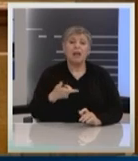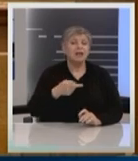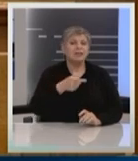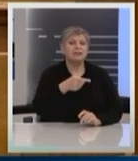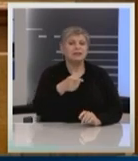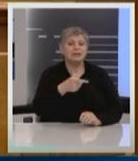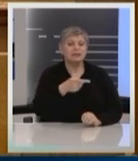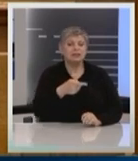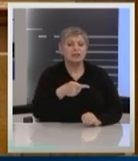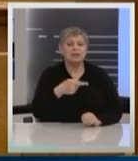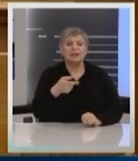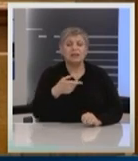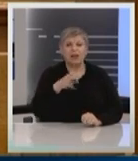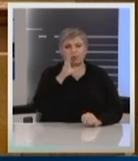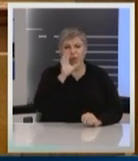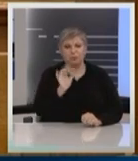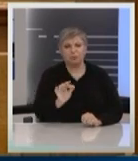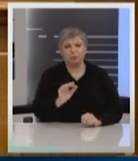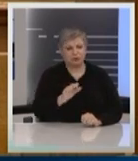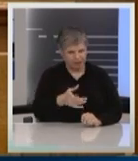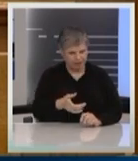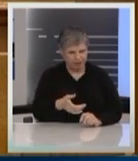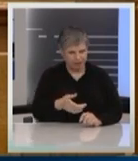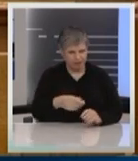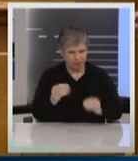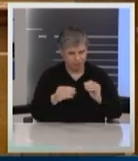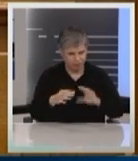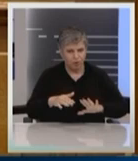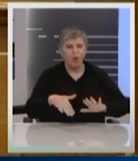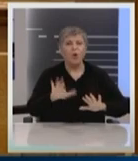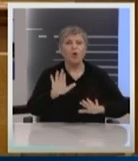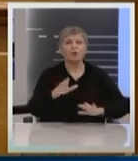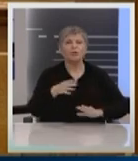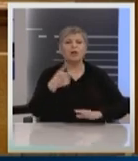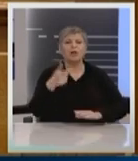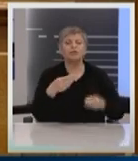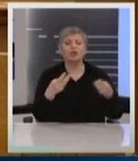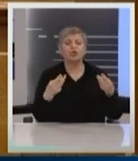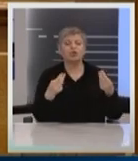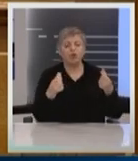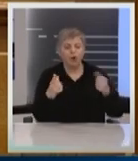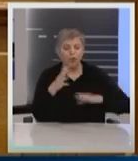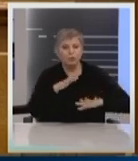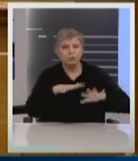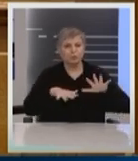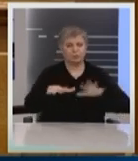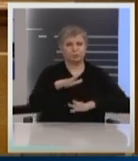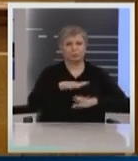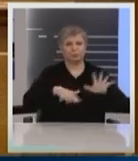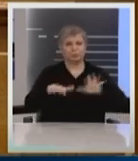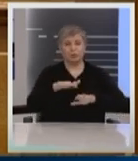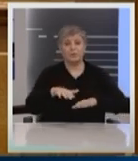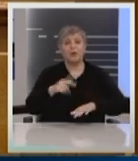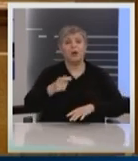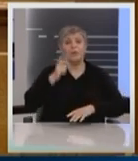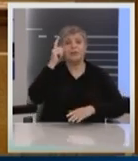ήσασταν πλειοψηφία με καλπονοθευτικό νόμο. Πήρατε 50 έδρες μπόνους για να γίνετε πλειοψηφία. Ενώ η Εκκλησία είναι πλειοψηφούσα από μόνη